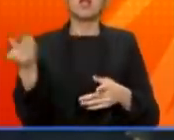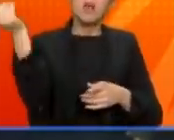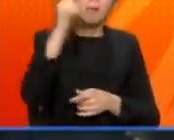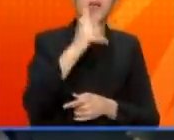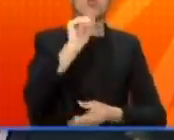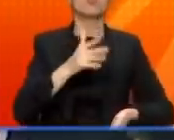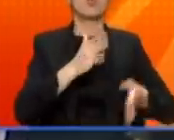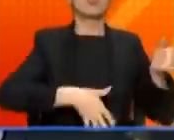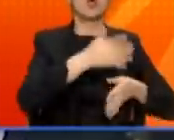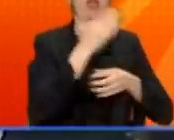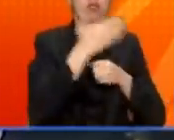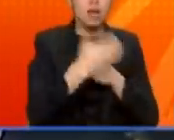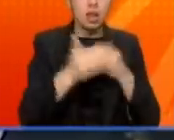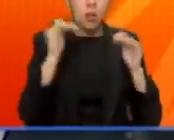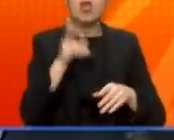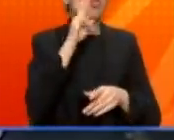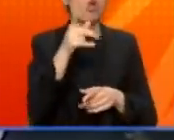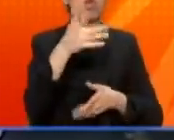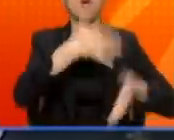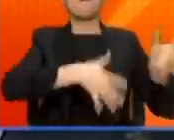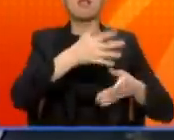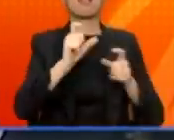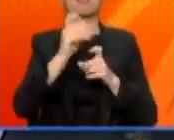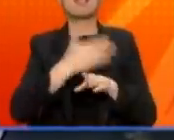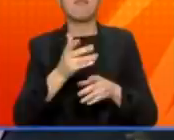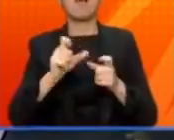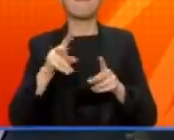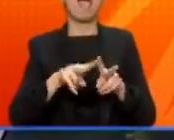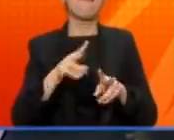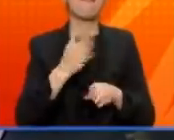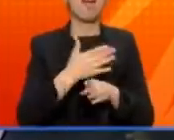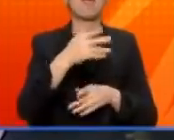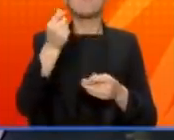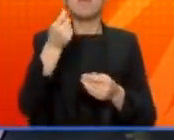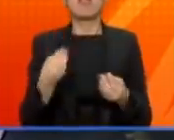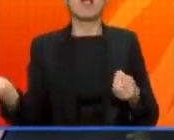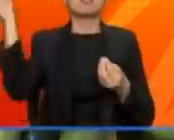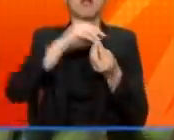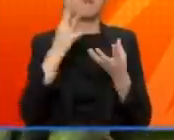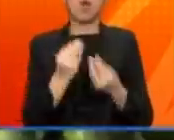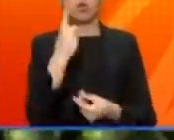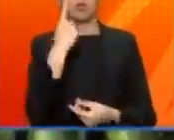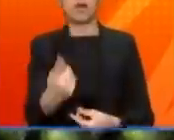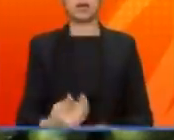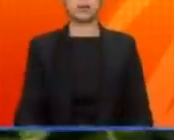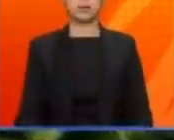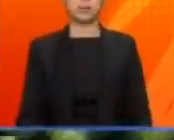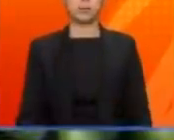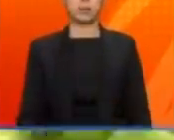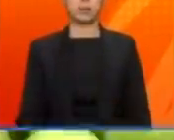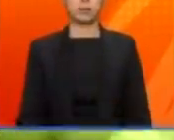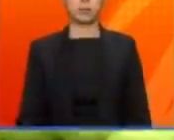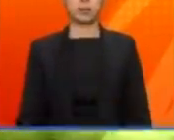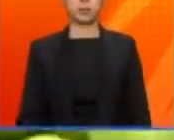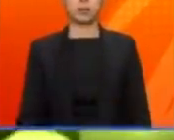de 3 günlük kısıtlama geldi. Sonuç, pazarda sebze meyve fiyatları uçtu. Geldi, bahçemiz geldi